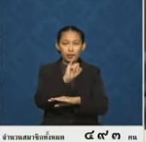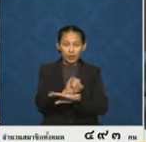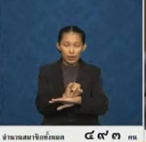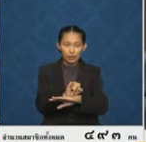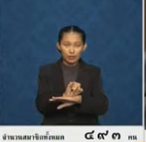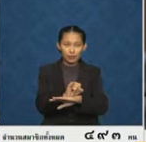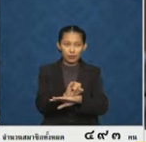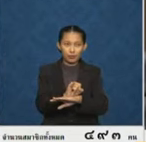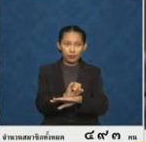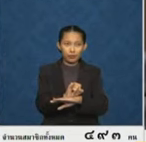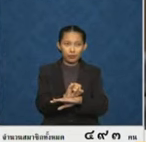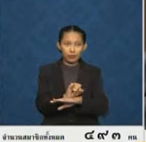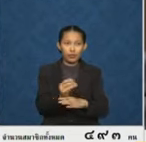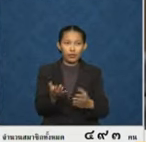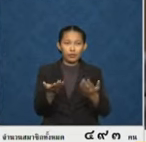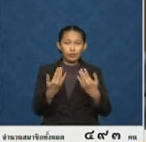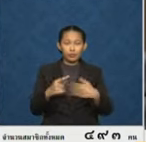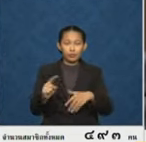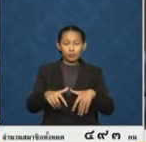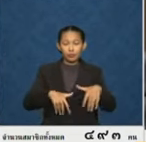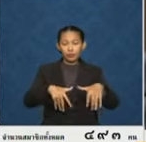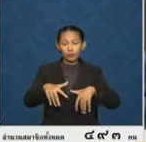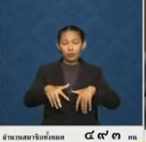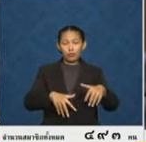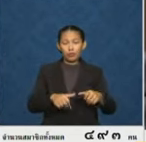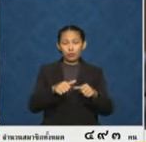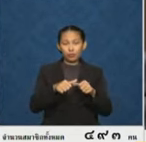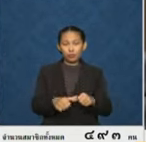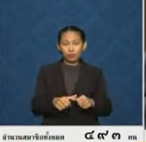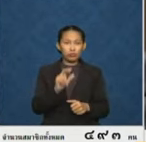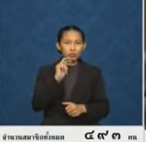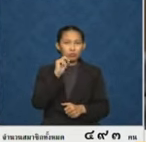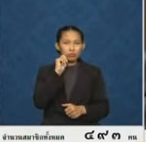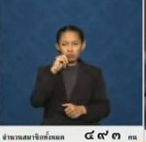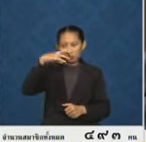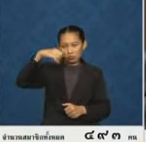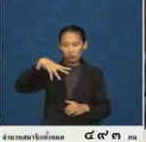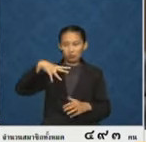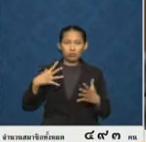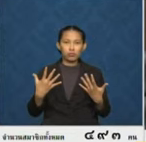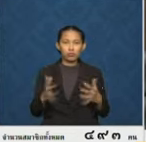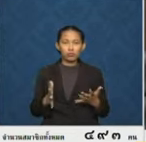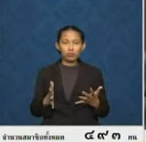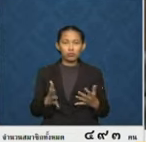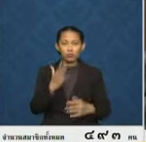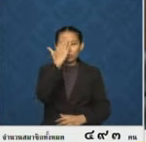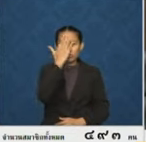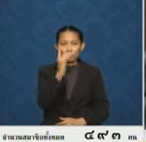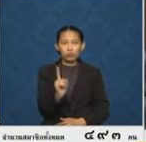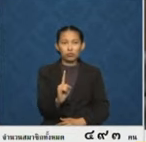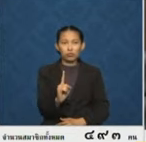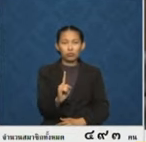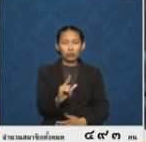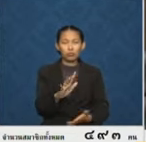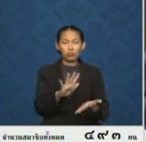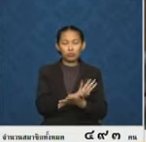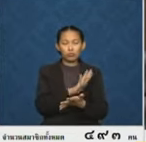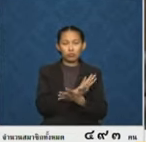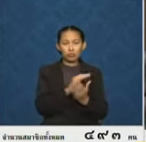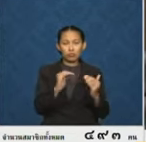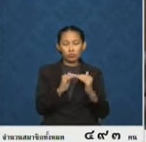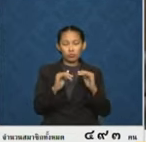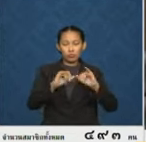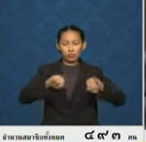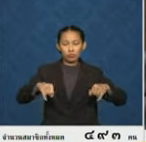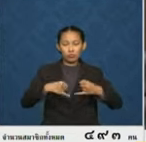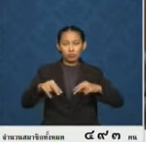ไร่และผู้อยู่อาศัยนั้นไม่มีน้ำไม่มีไฟใช้เนื่องจากไม่มีเอกสารสิทธิ์ในการครอบ